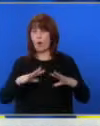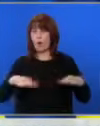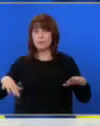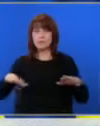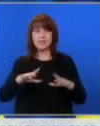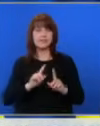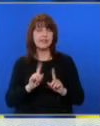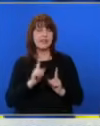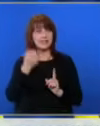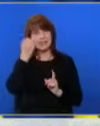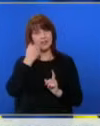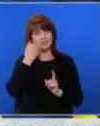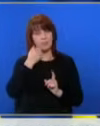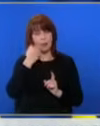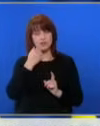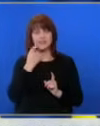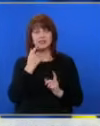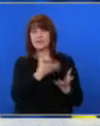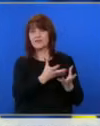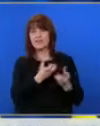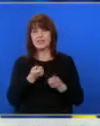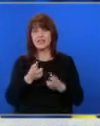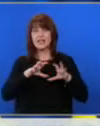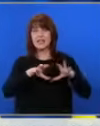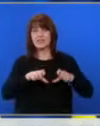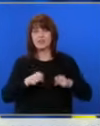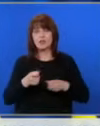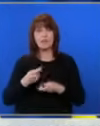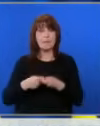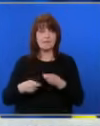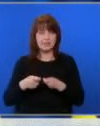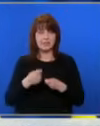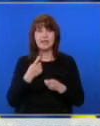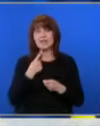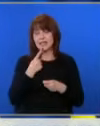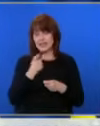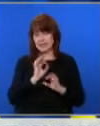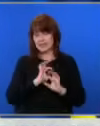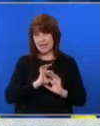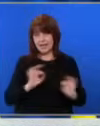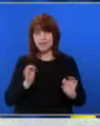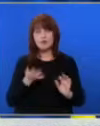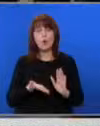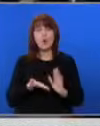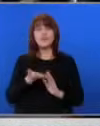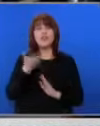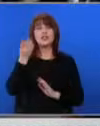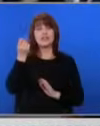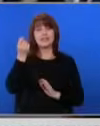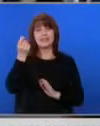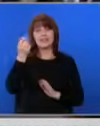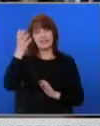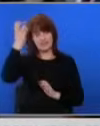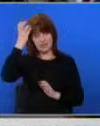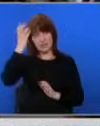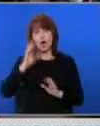бъдат използвани като бухалки за завземане на бизнеси. За да е ясно кой вдига цените в държавата.